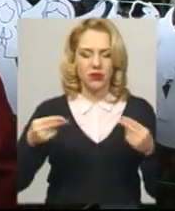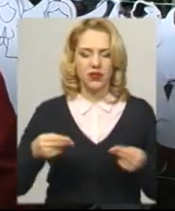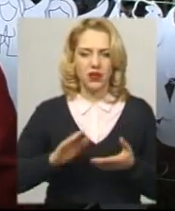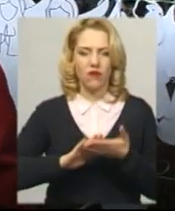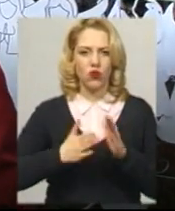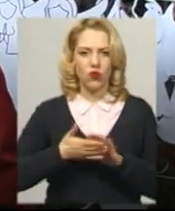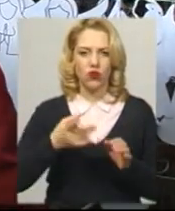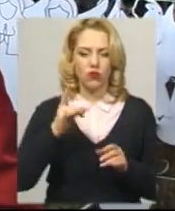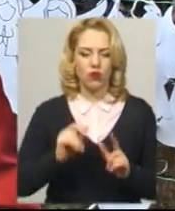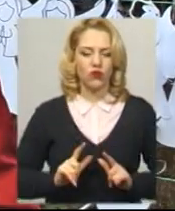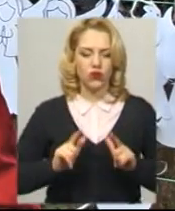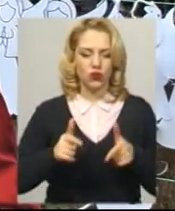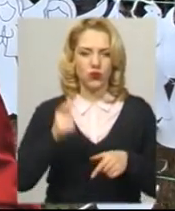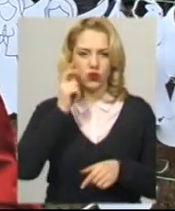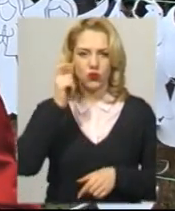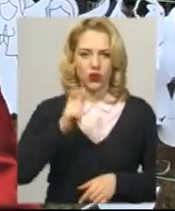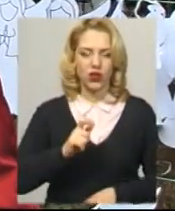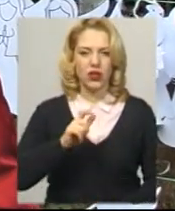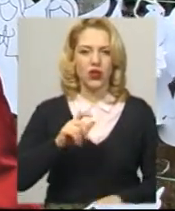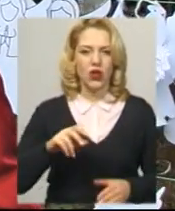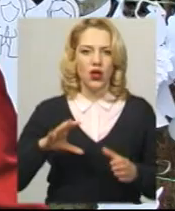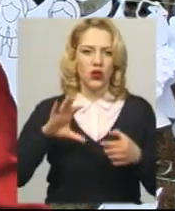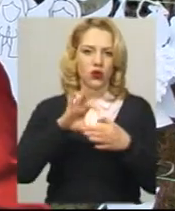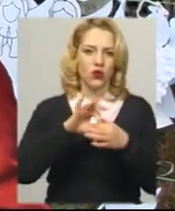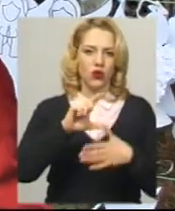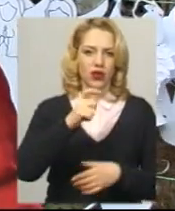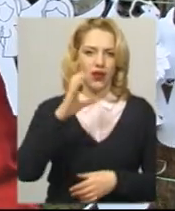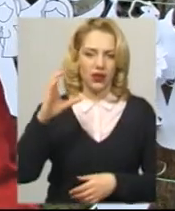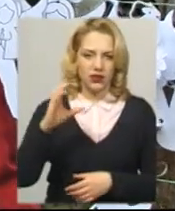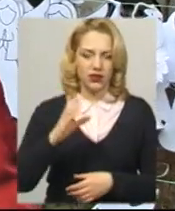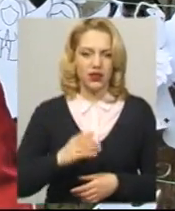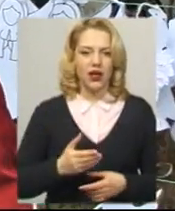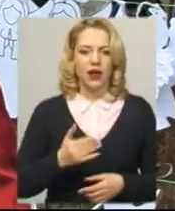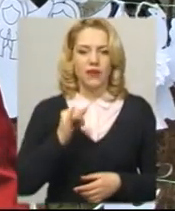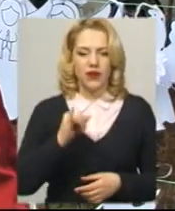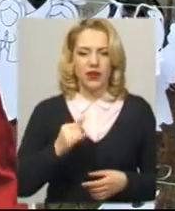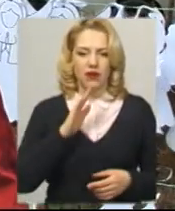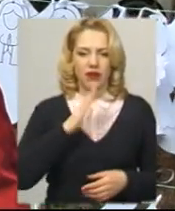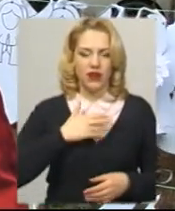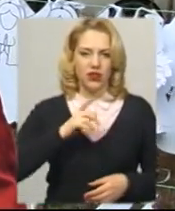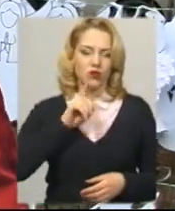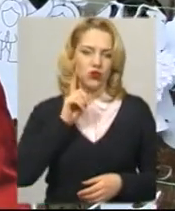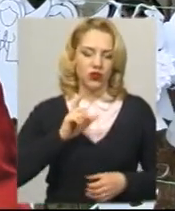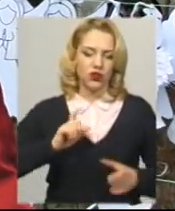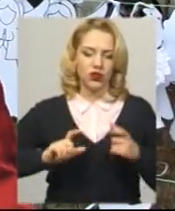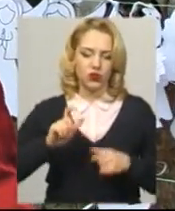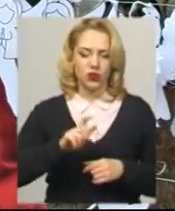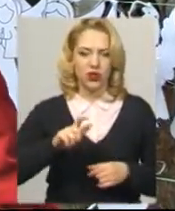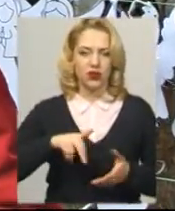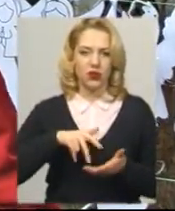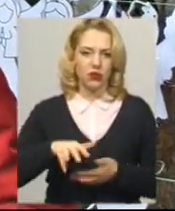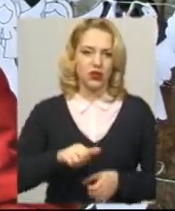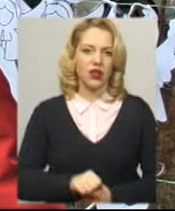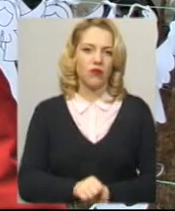вступлення України до Євросоюзу, і наші студенти молоді пішли протестувати і йшли